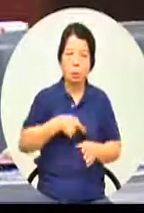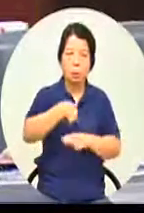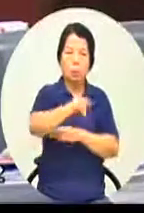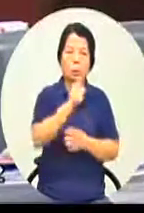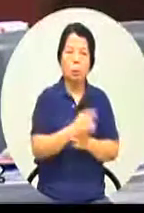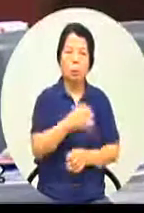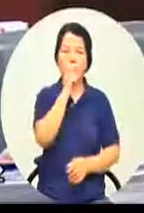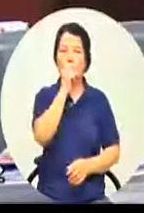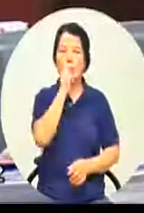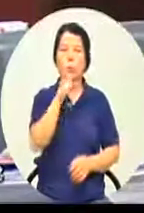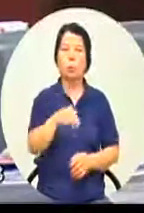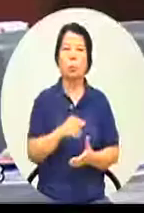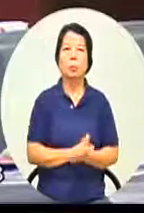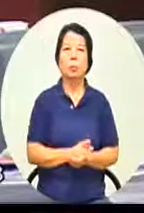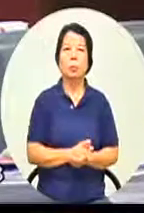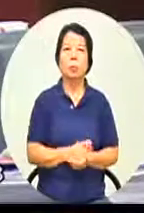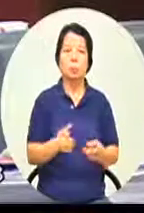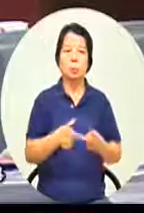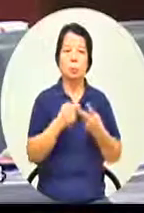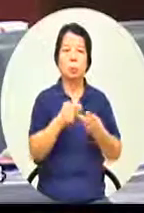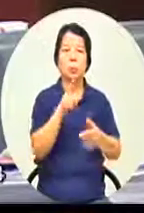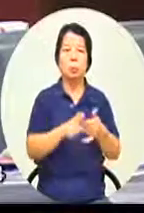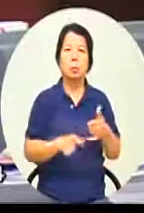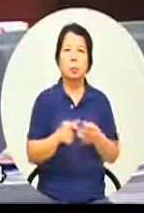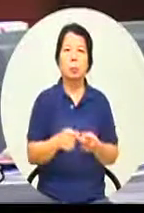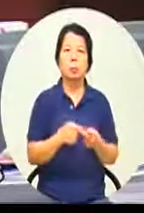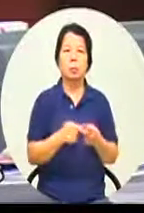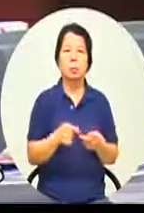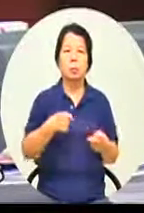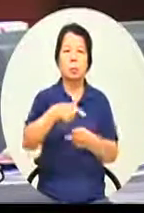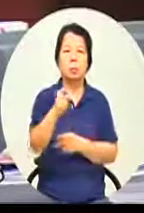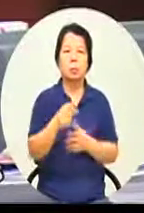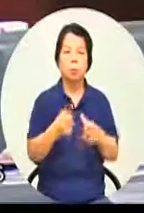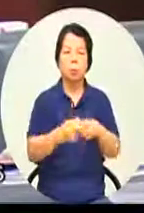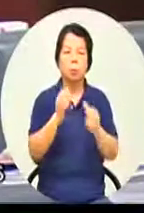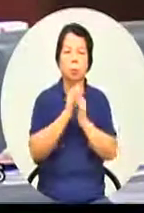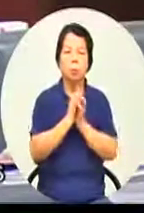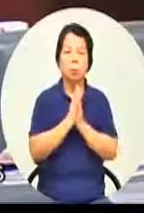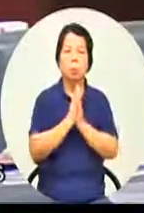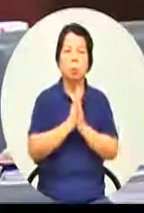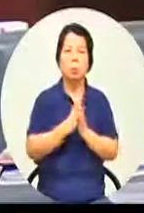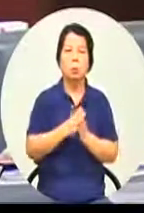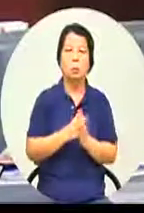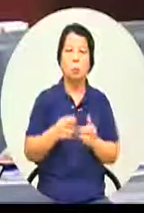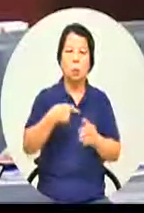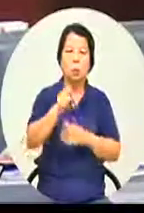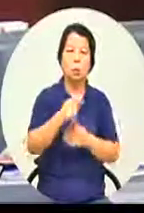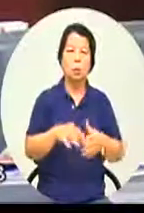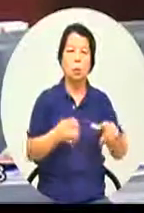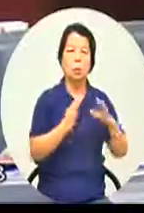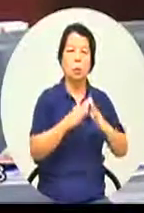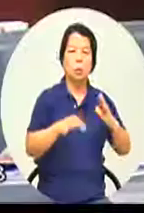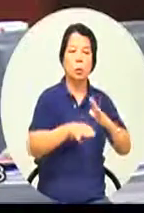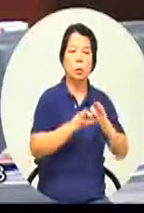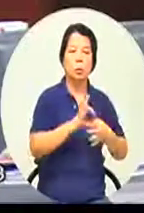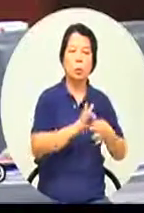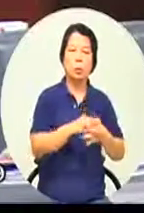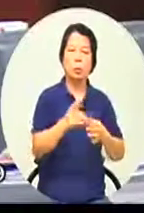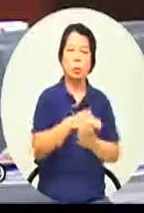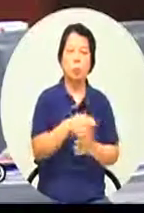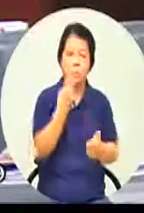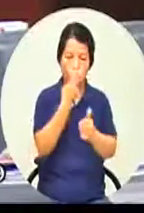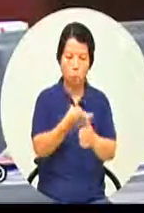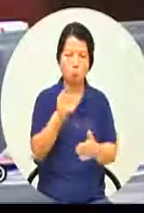风了。然后第二个案例就是我去，也是去一个公祭场合，我是事先去跟家属探视的哈。那个家属